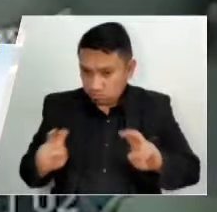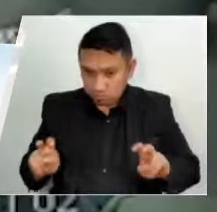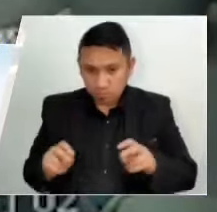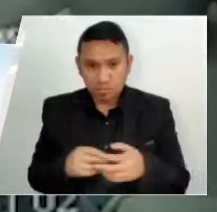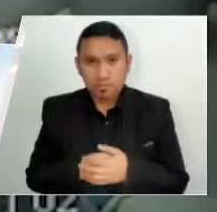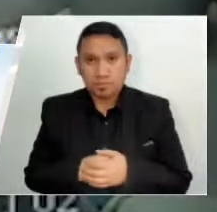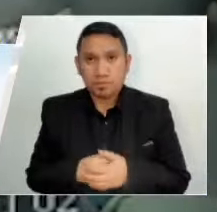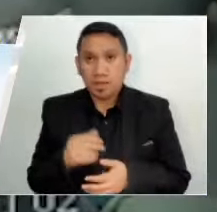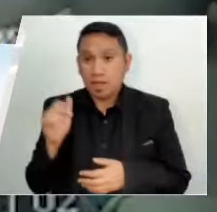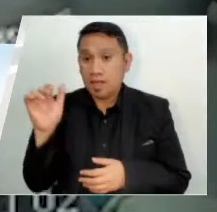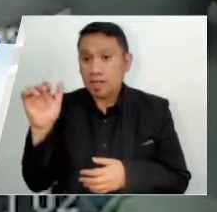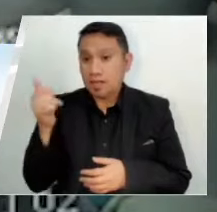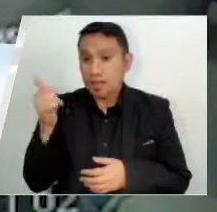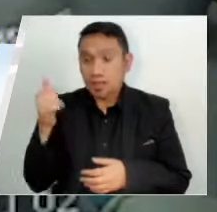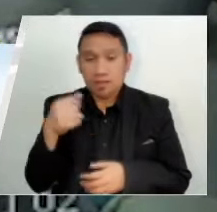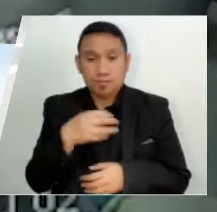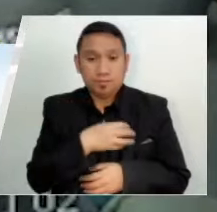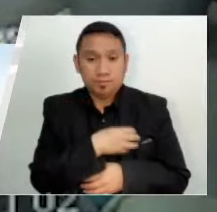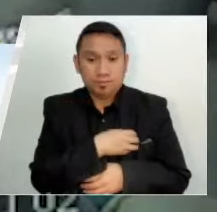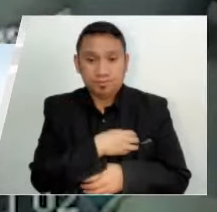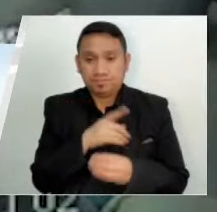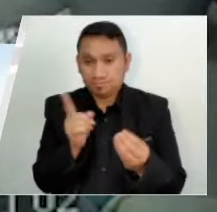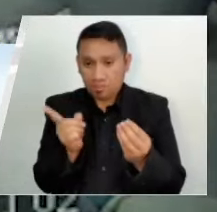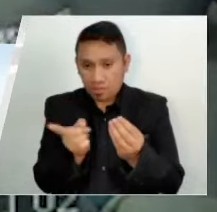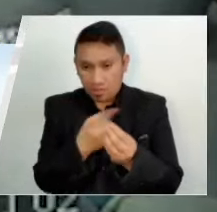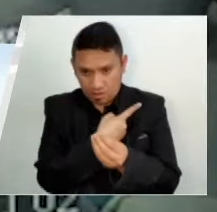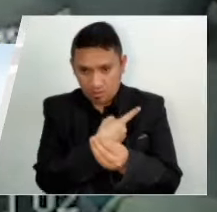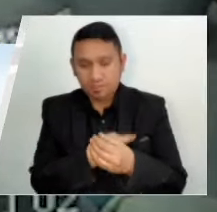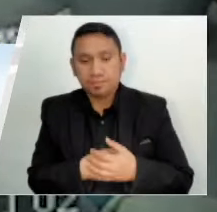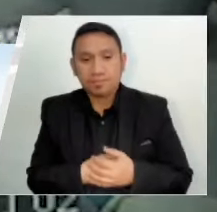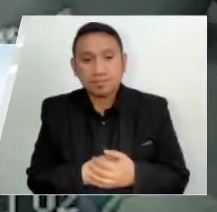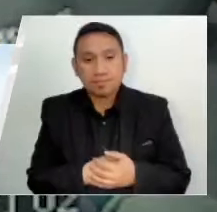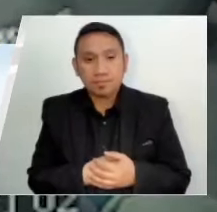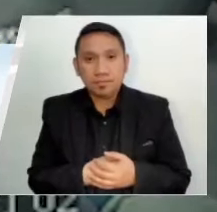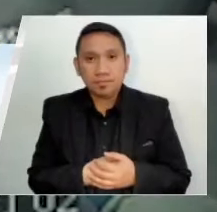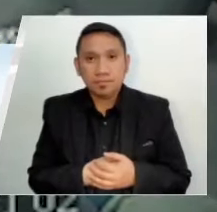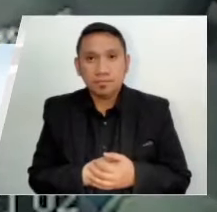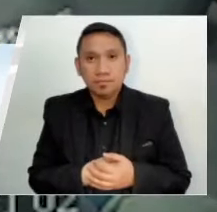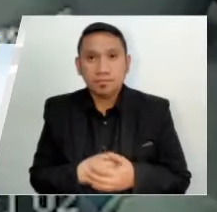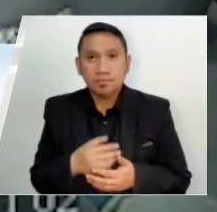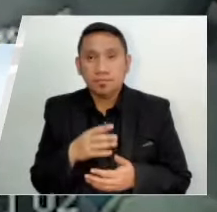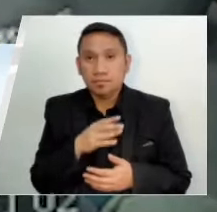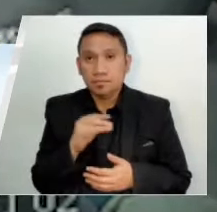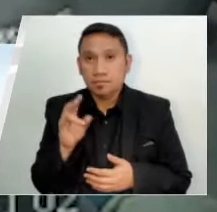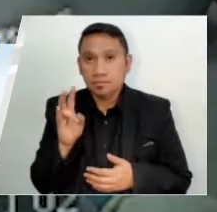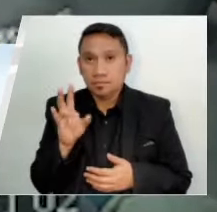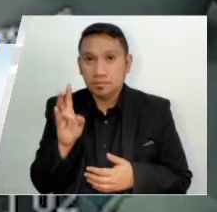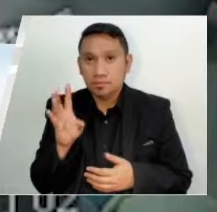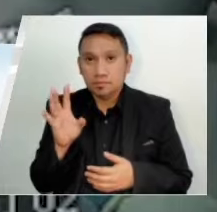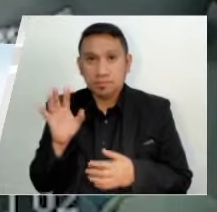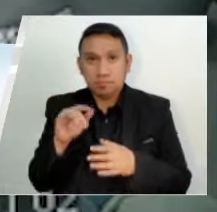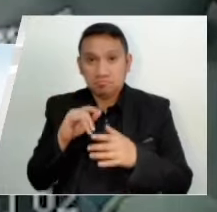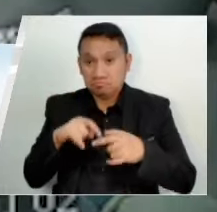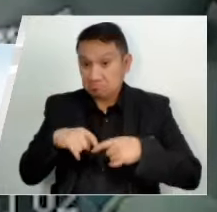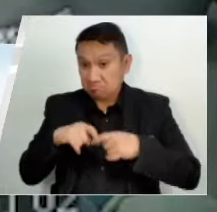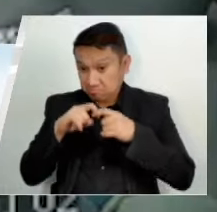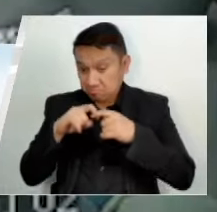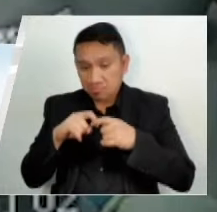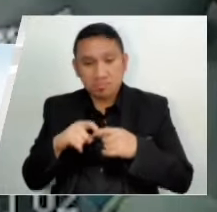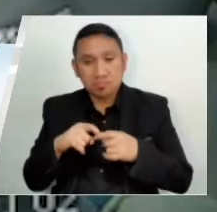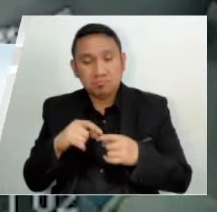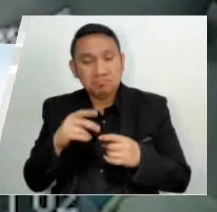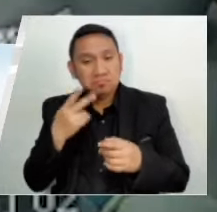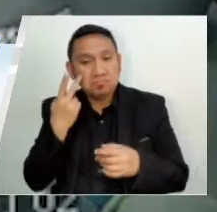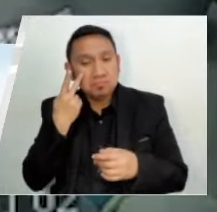na kasama sa raid ang dinismiss sa serbisyo, 7 ang na-demote at 17 ang sinuspinde. Kabilang sa mga paglabag na nakita sa